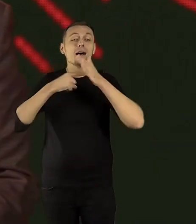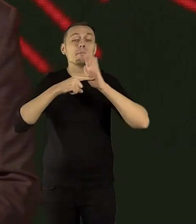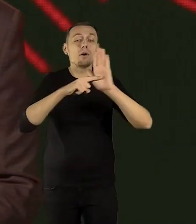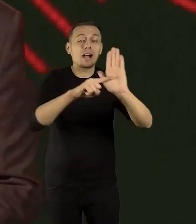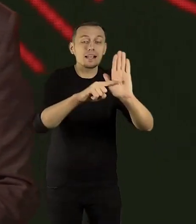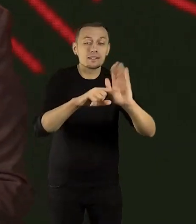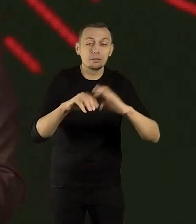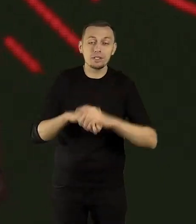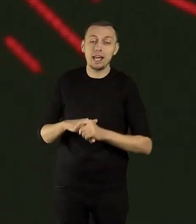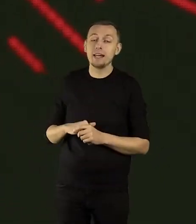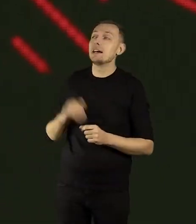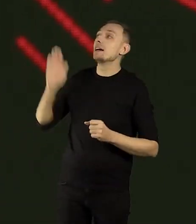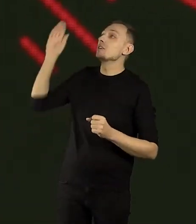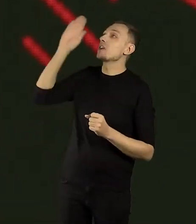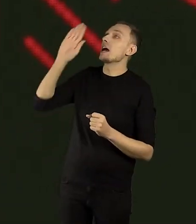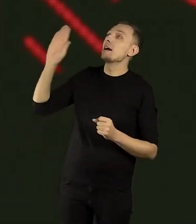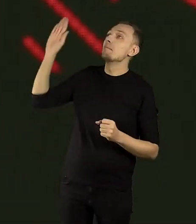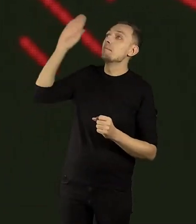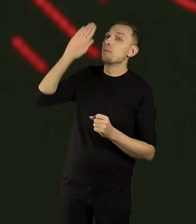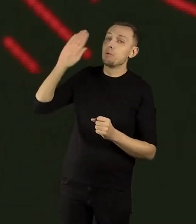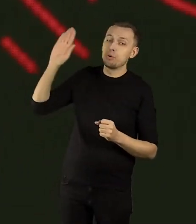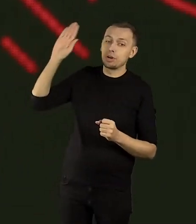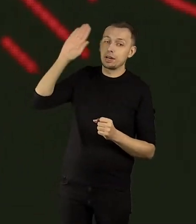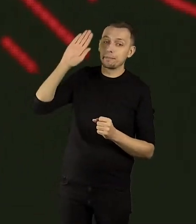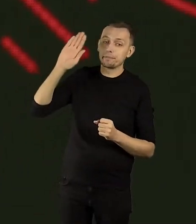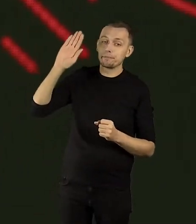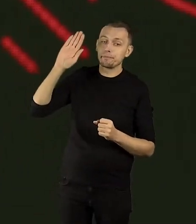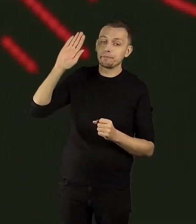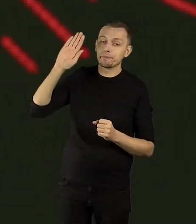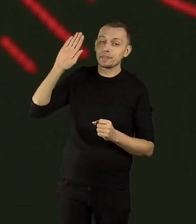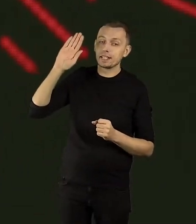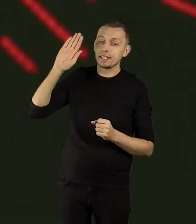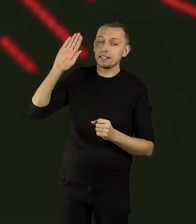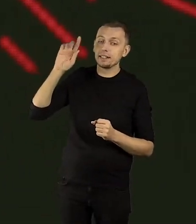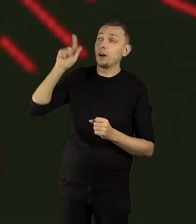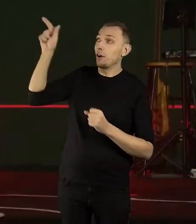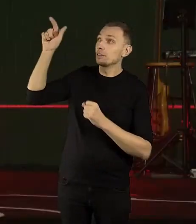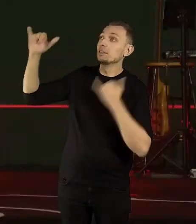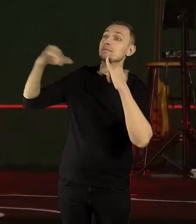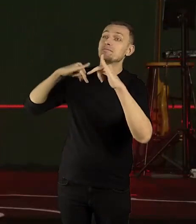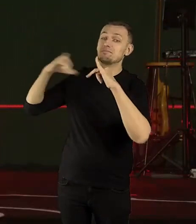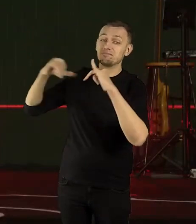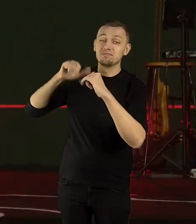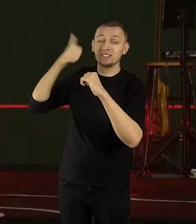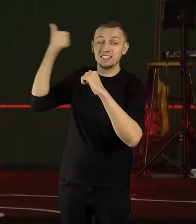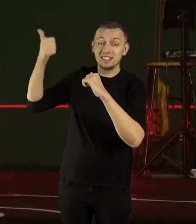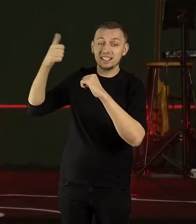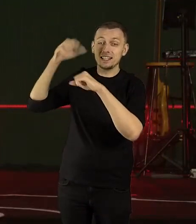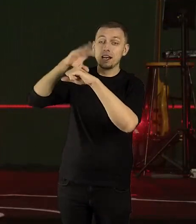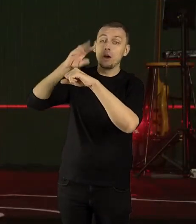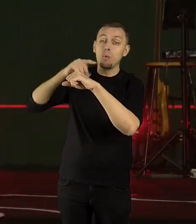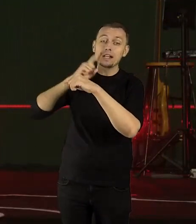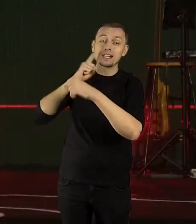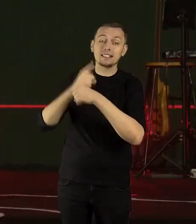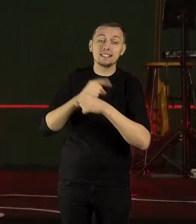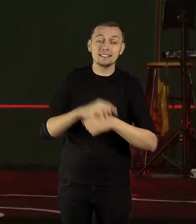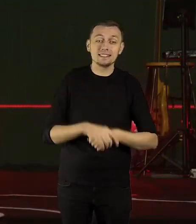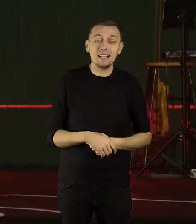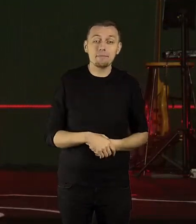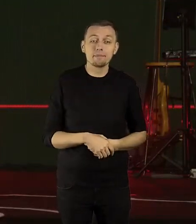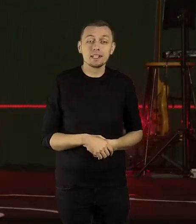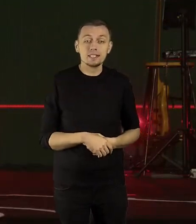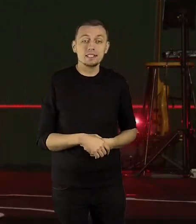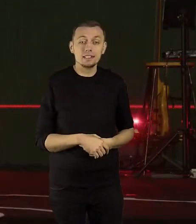Maria naprawdę mówi: Panie, nie było powodu, żebyś mnie wybrał. To był wybór dokonany tylko